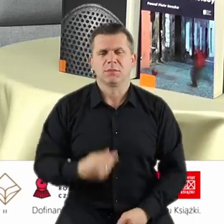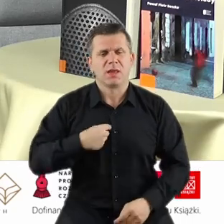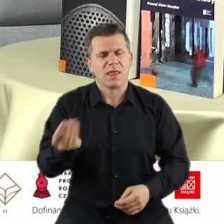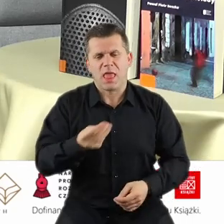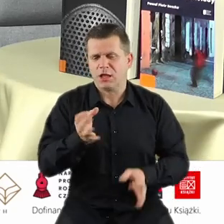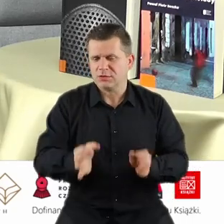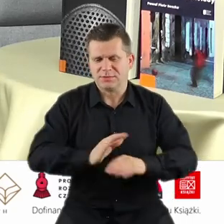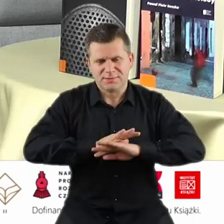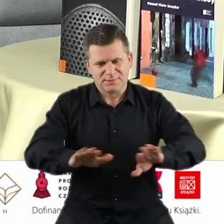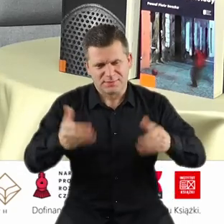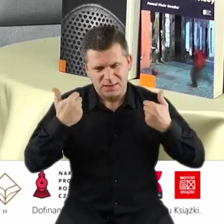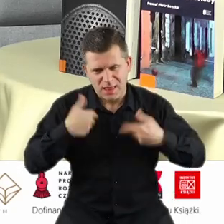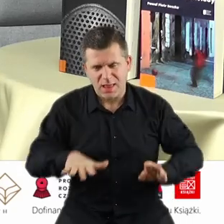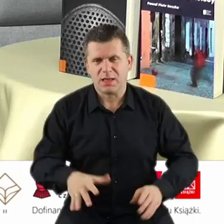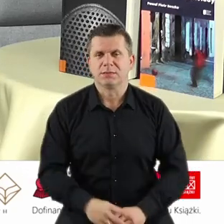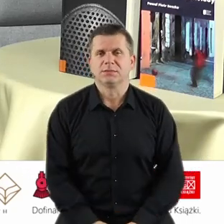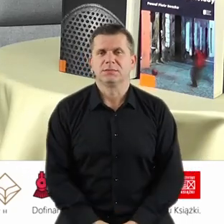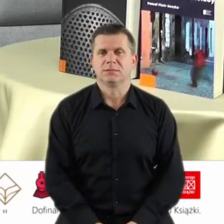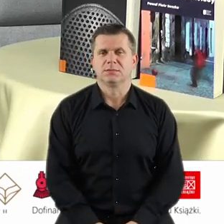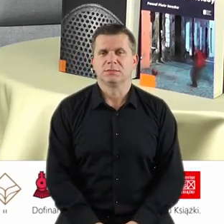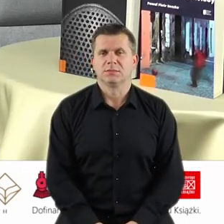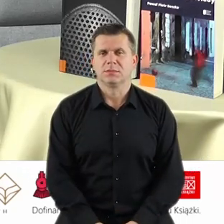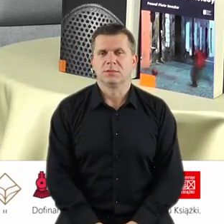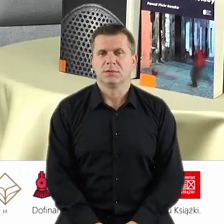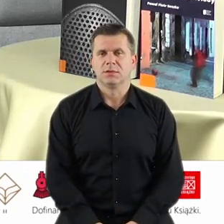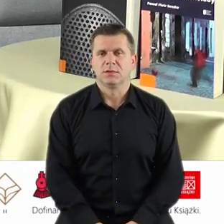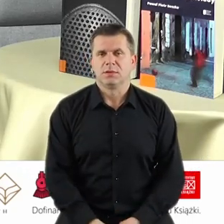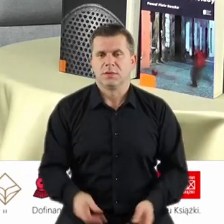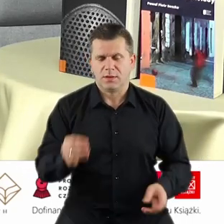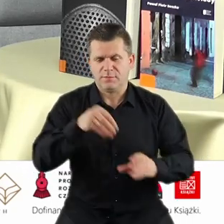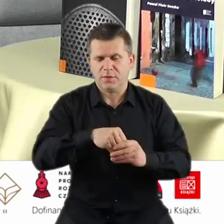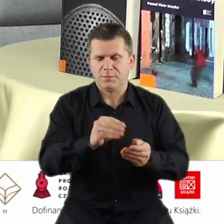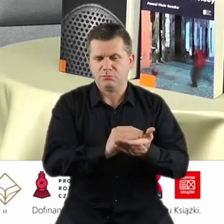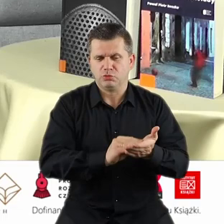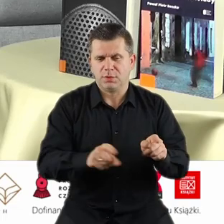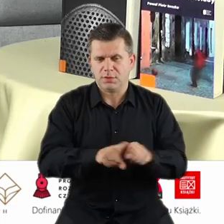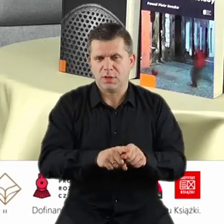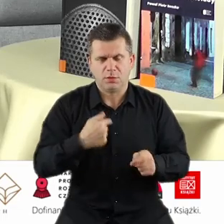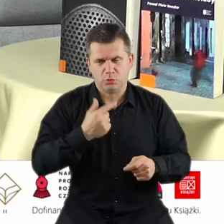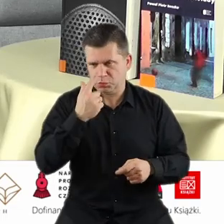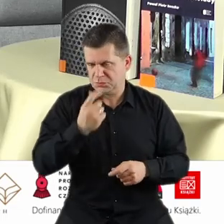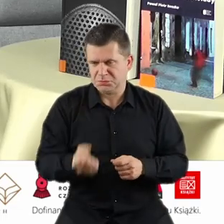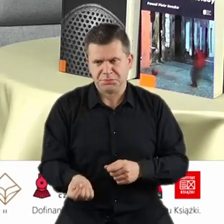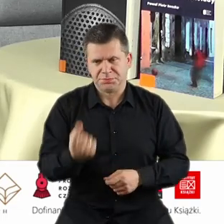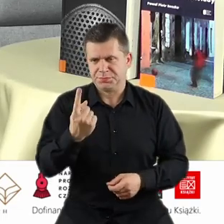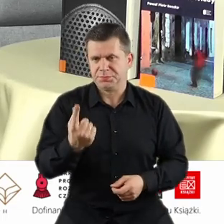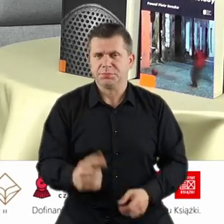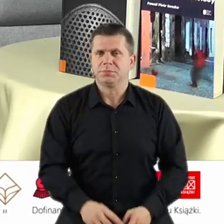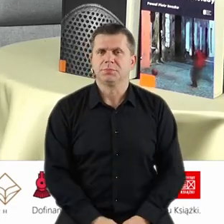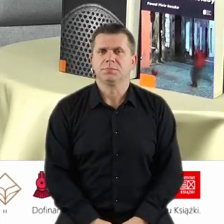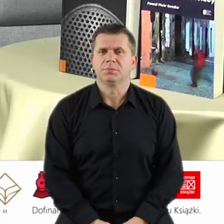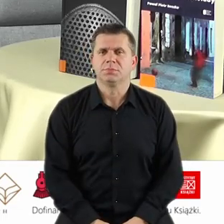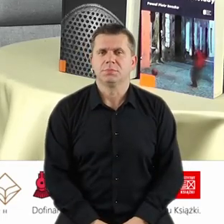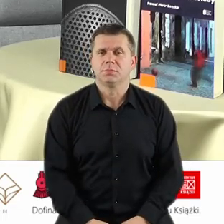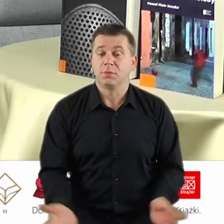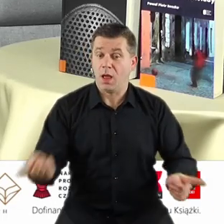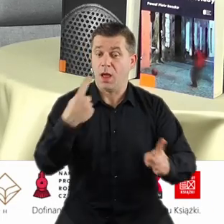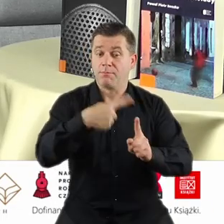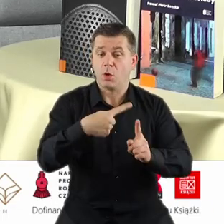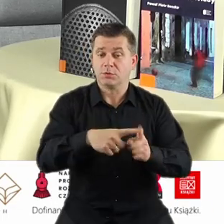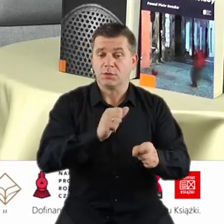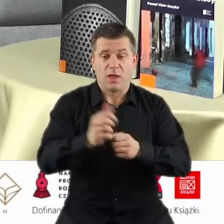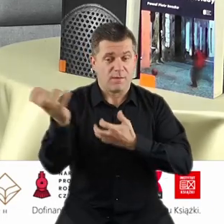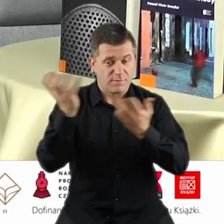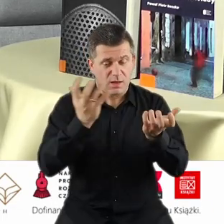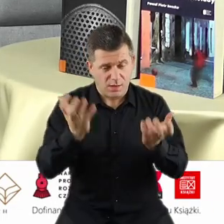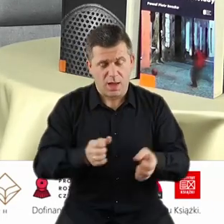że może jeszcze nie czas. I zresztą piszę o tym też w reportażu, to też absolutnie zdumiewające, ale jakby pozytywna wiadomość